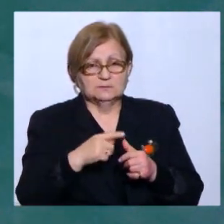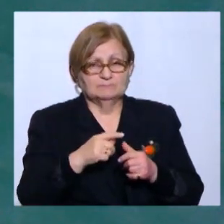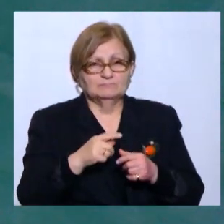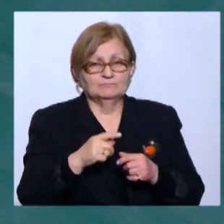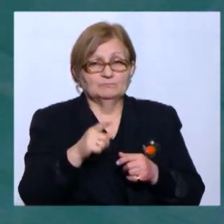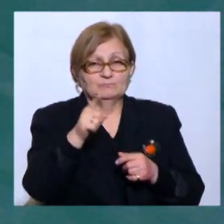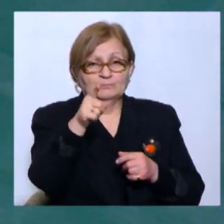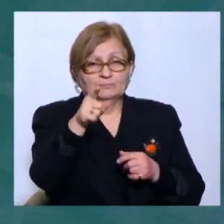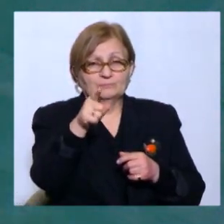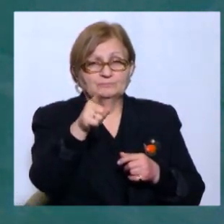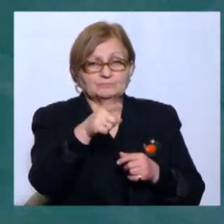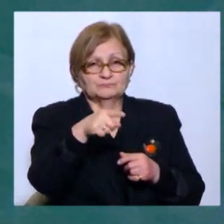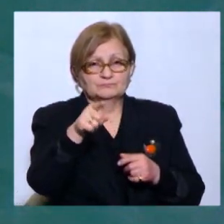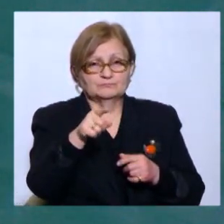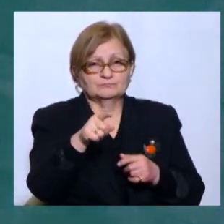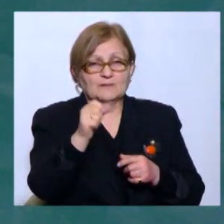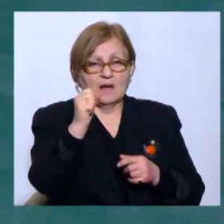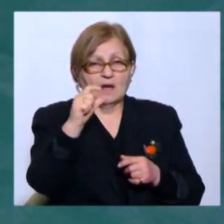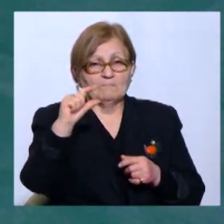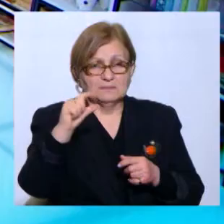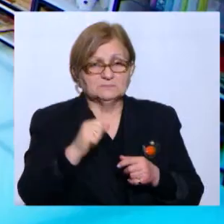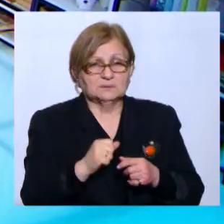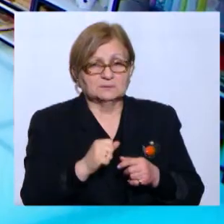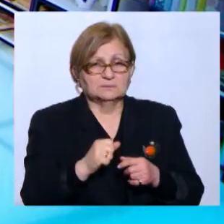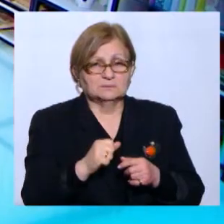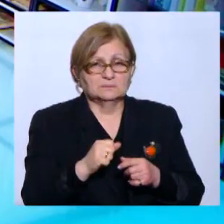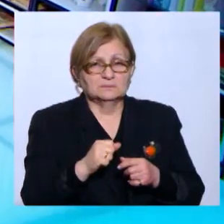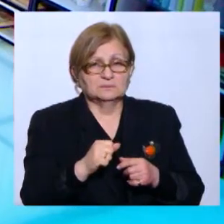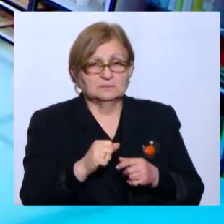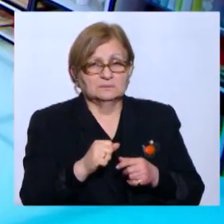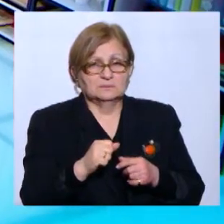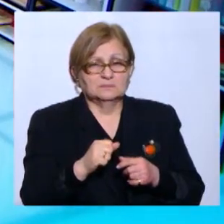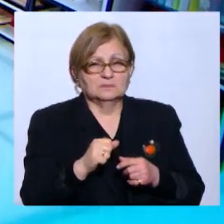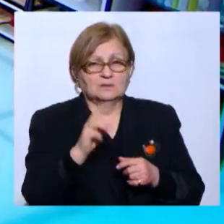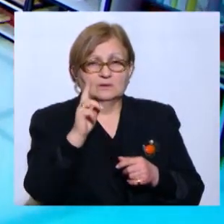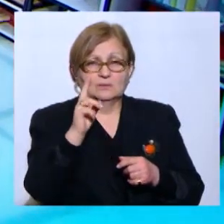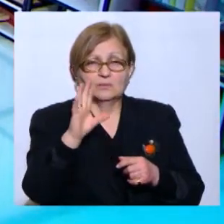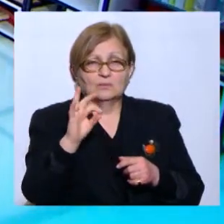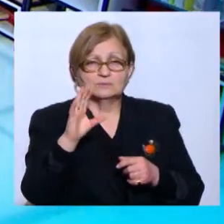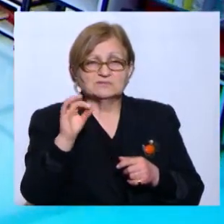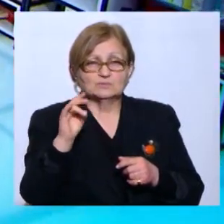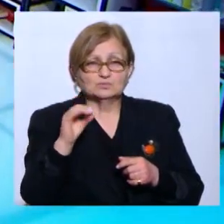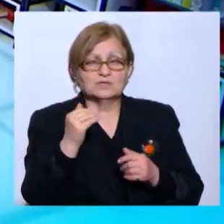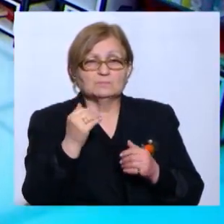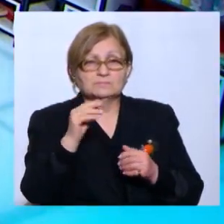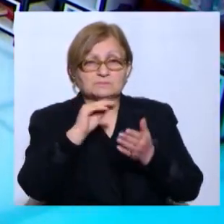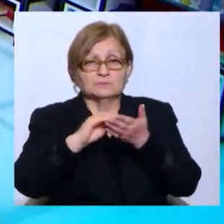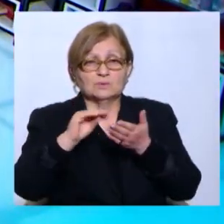შესაბამისად რა შეგვიძლია ჩავწეროთ ბესი იქნება შესაბამისად. ა ანუ მოი ასთვის ვწერთ კოსინუსების თეორემას.